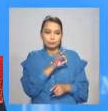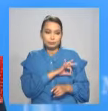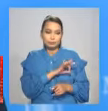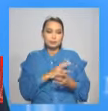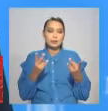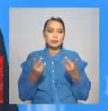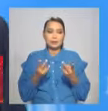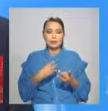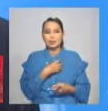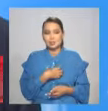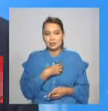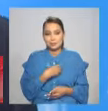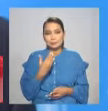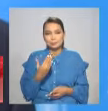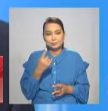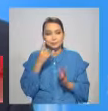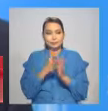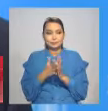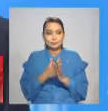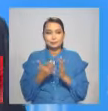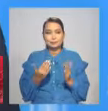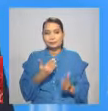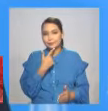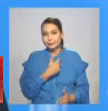учетом важности тех задач, которые поставлены.